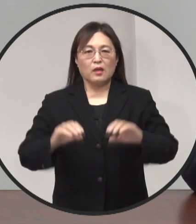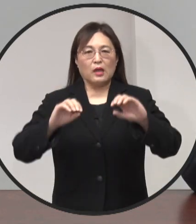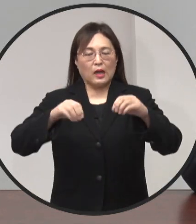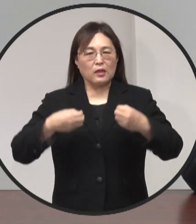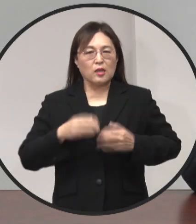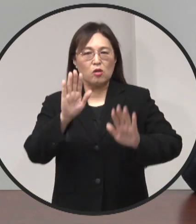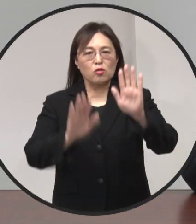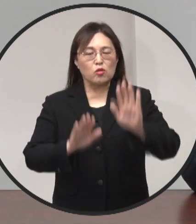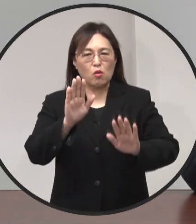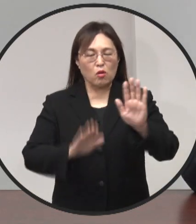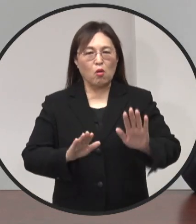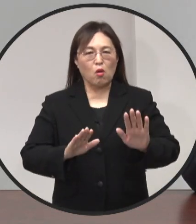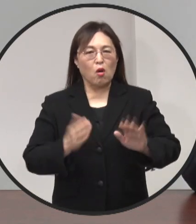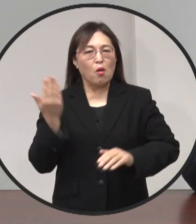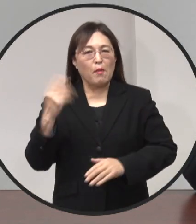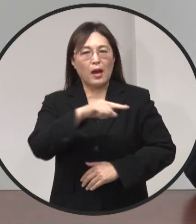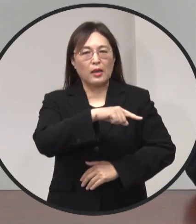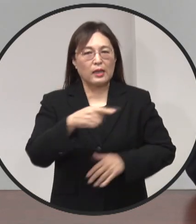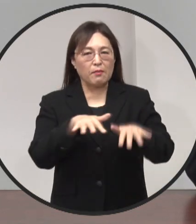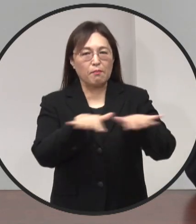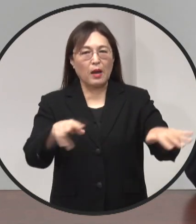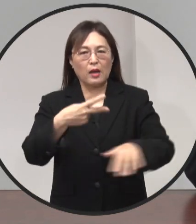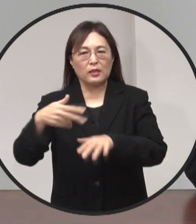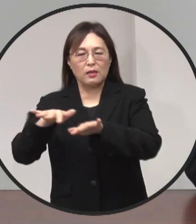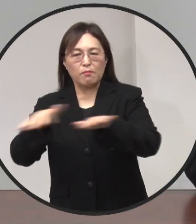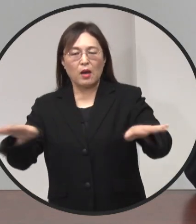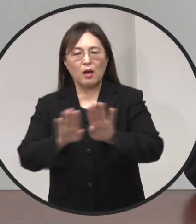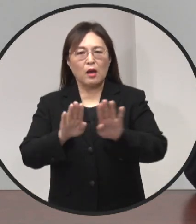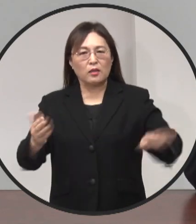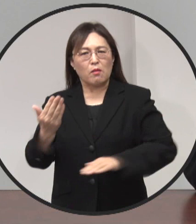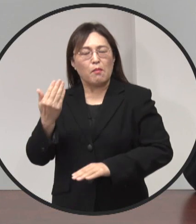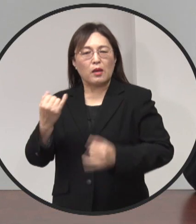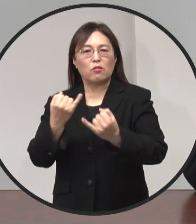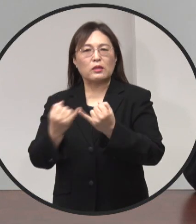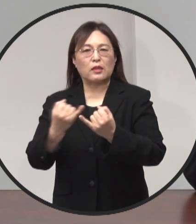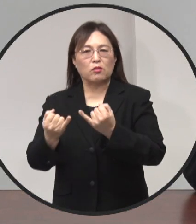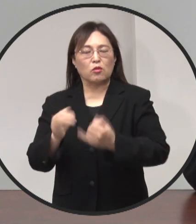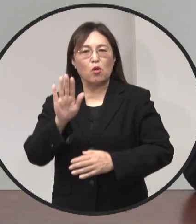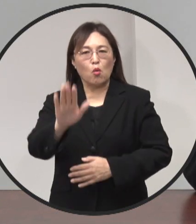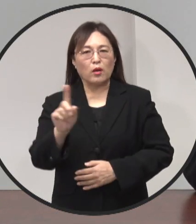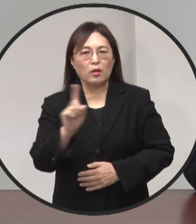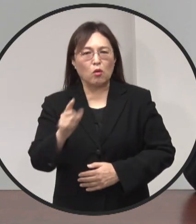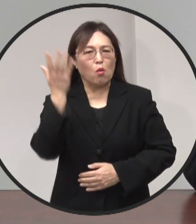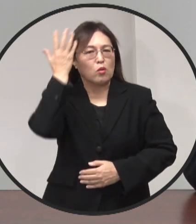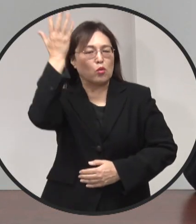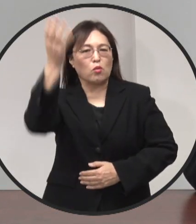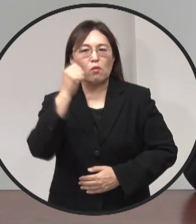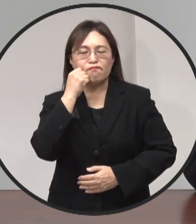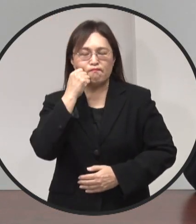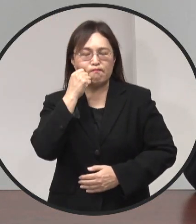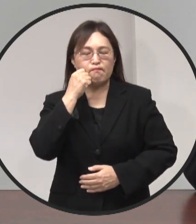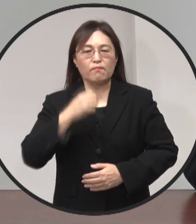はこれまでの大きな山の直前に似ており予断を許さない状況です